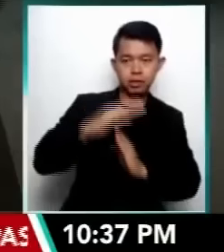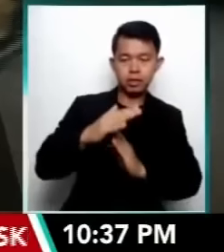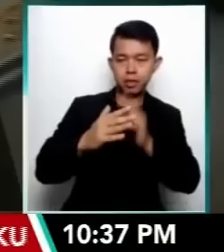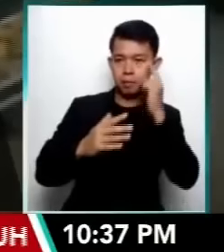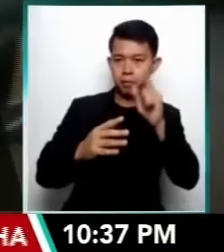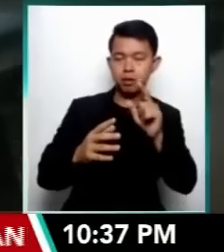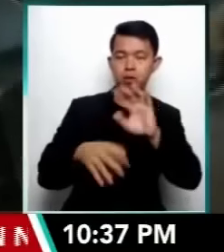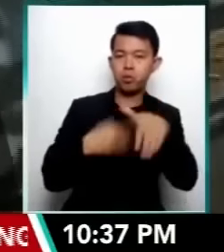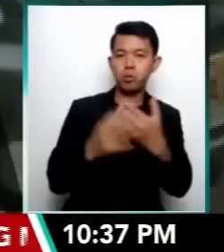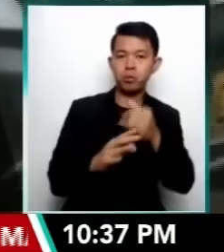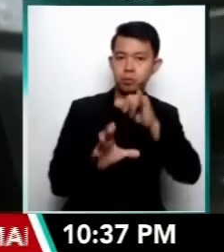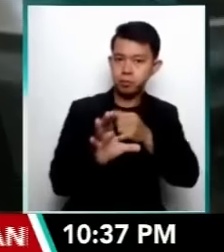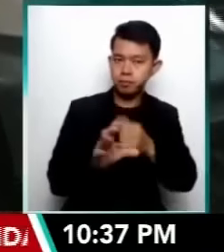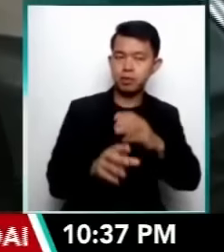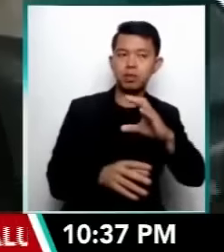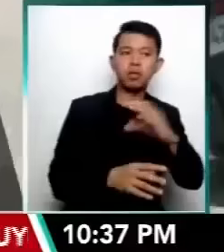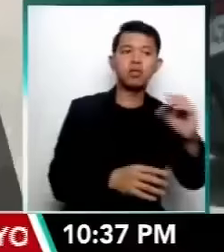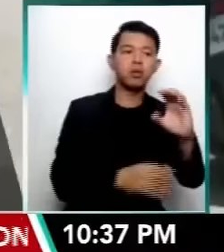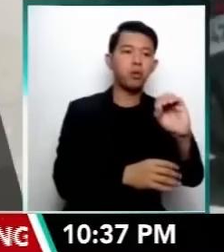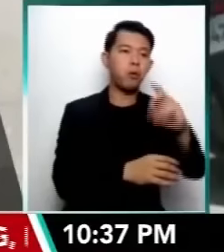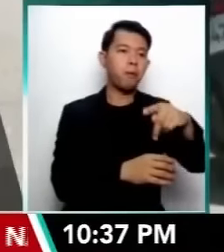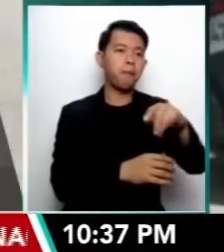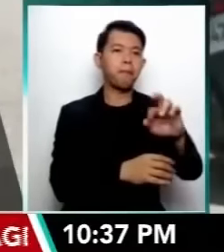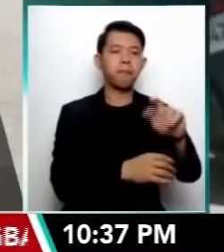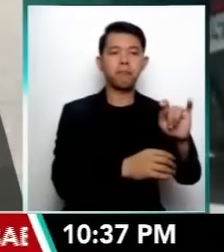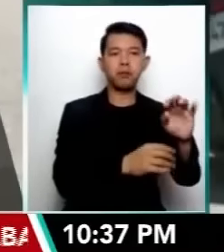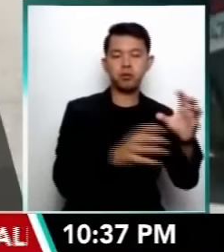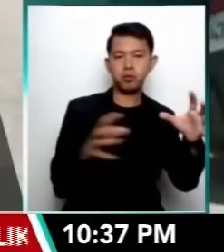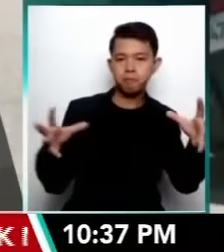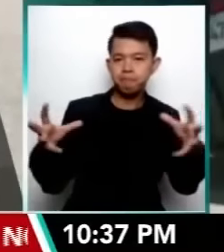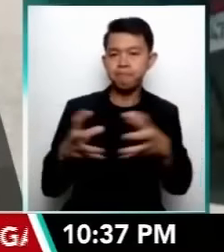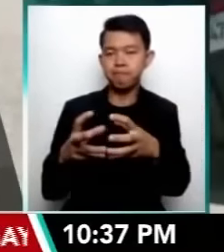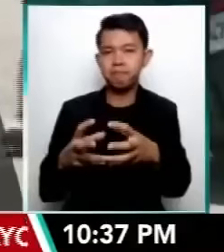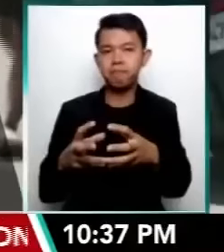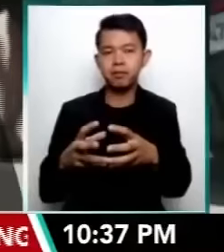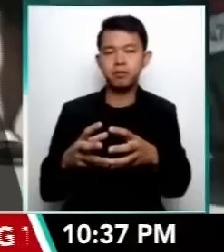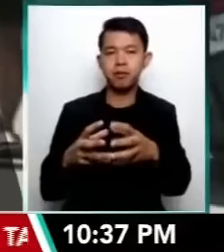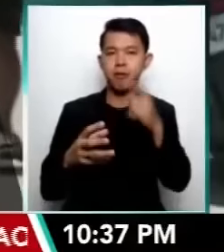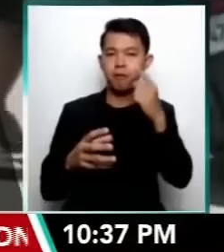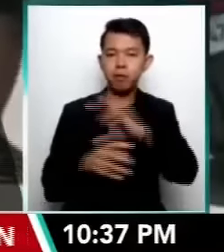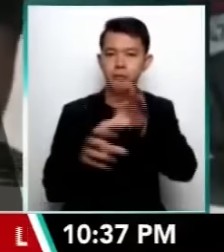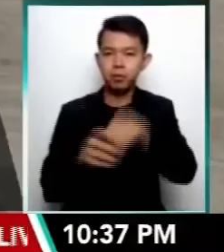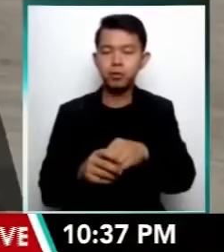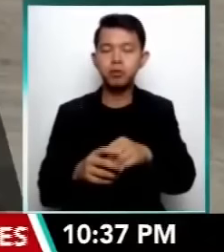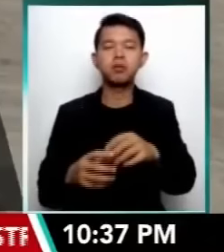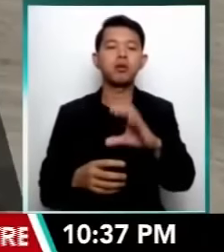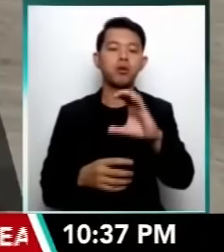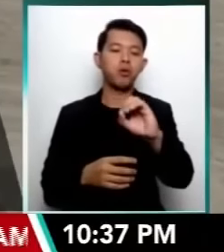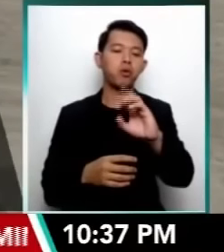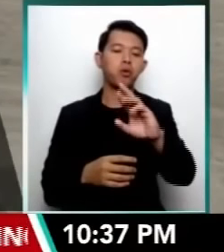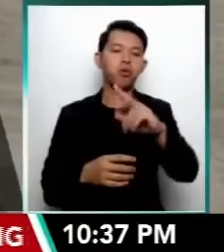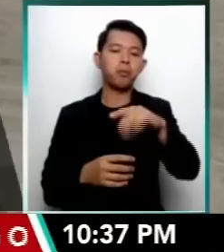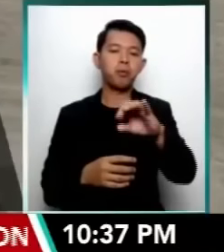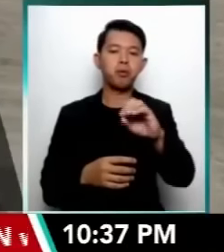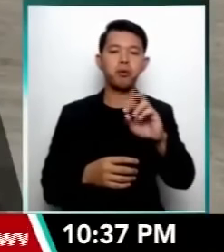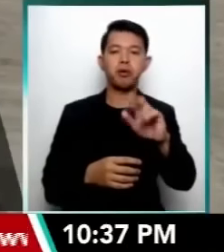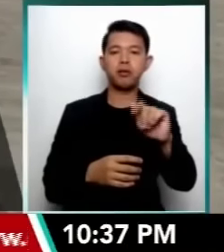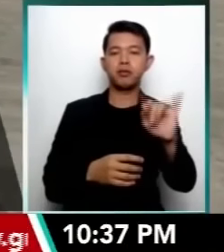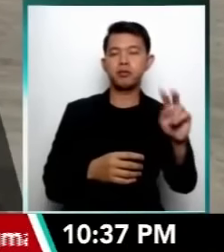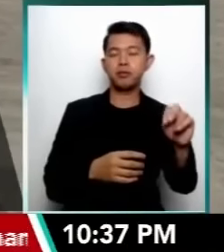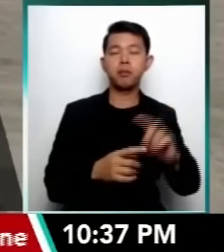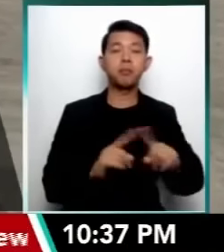operators sa mga kooperatiba o korporasyon. Pag-uusapan din daw ng grupong manibela bukas kung magkakasarin sila